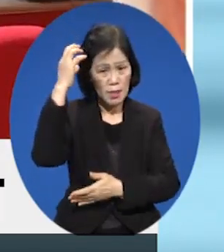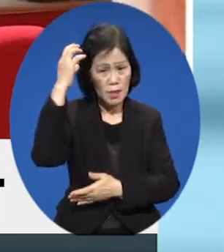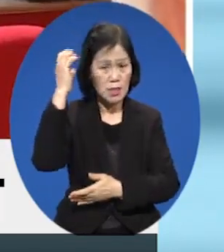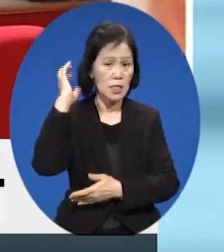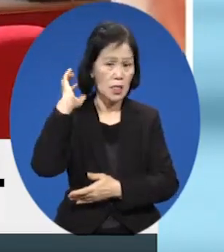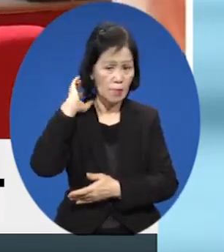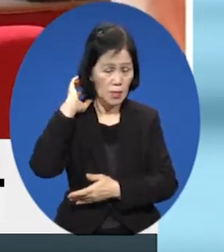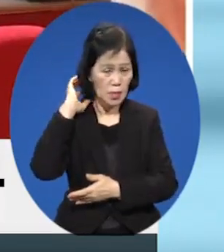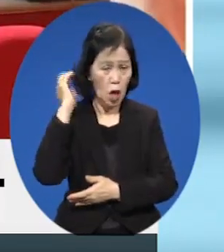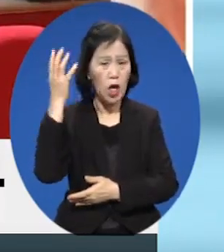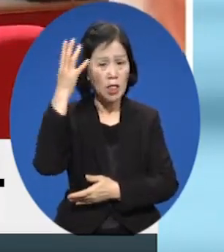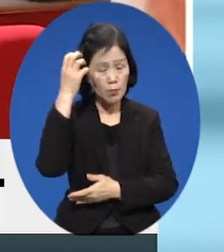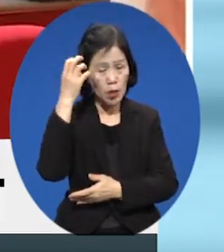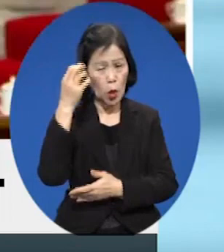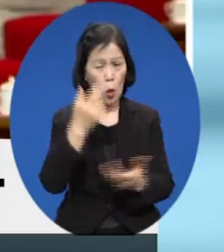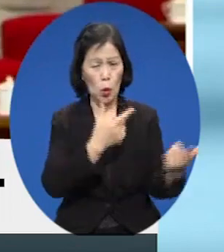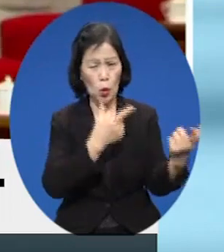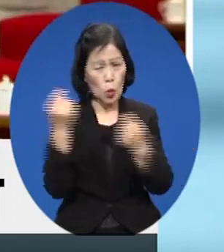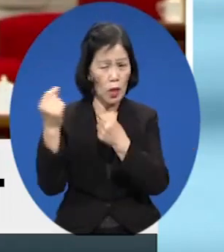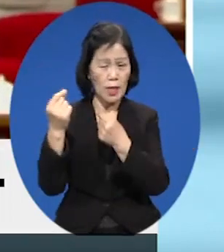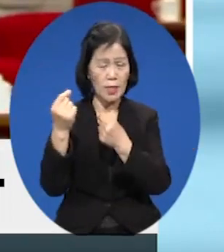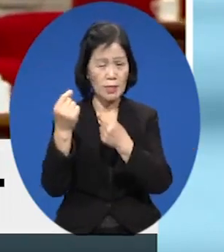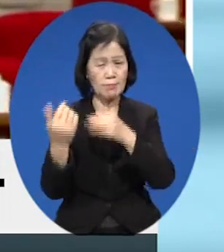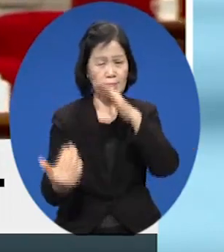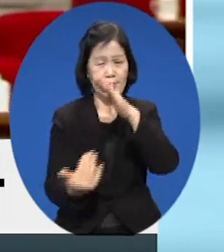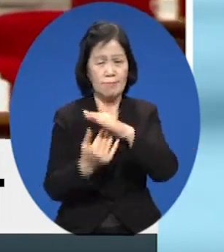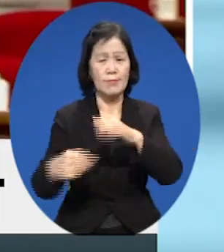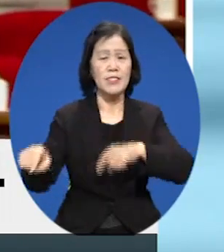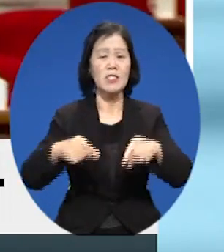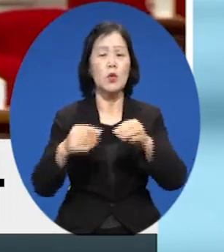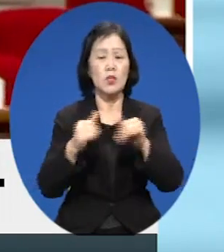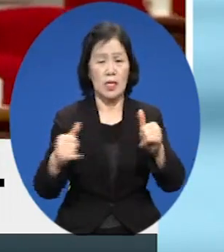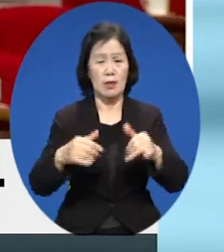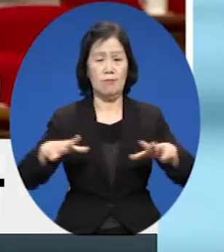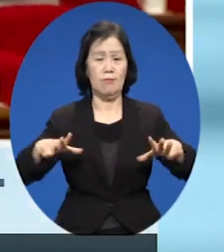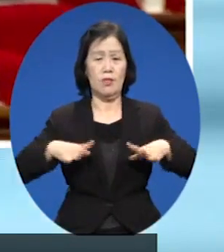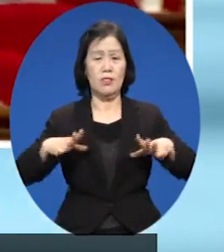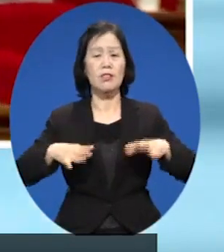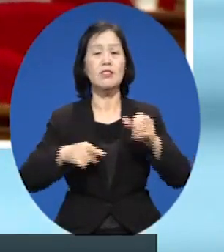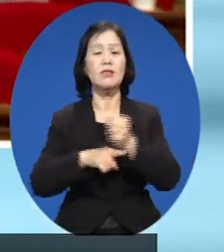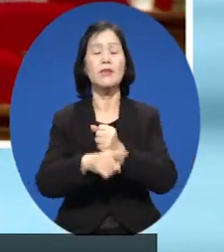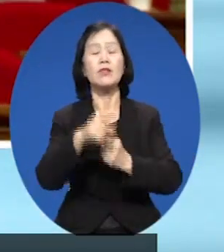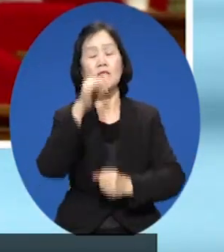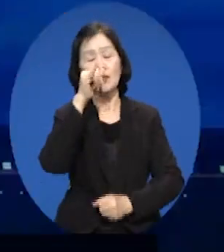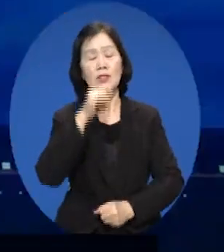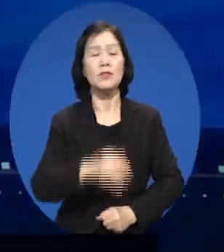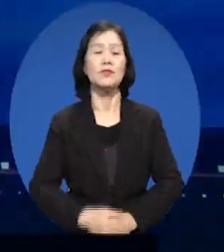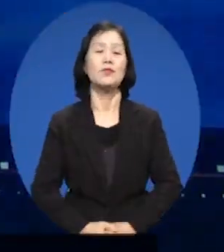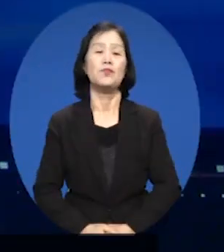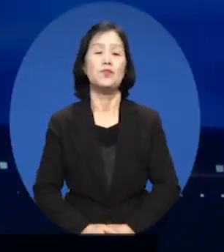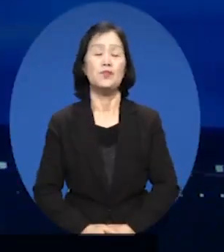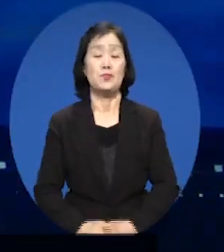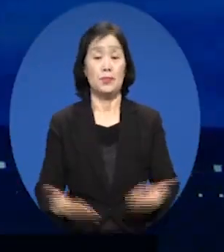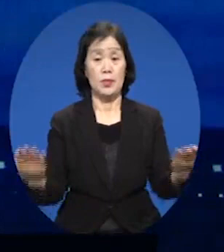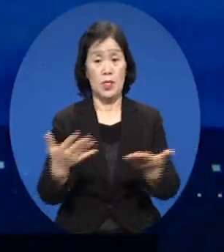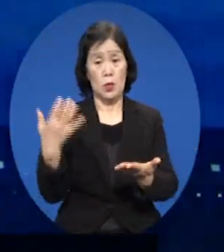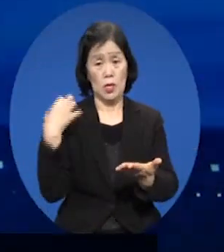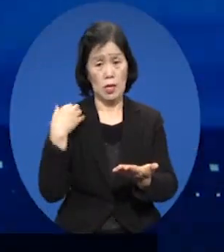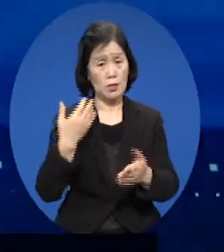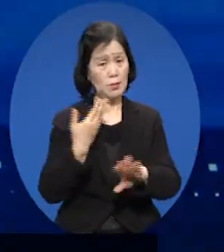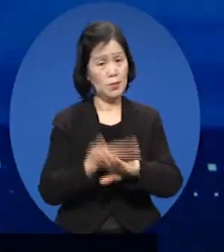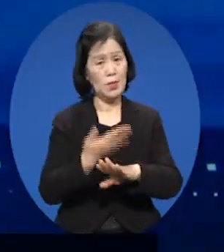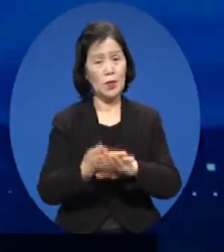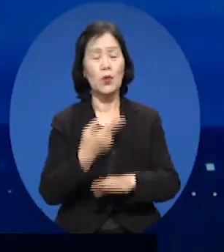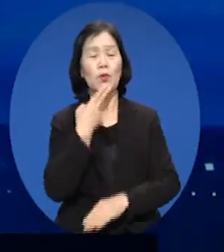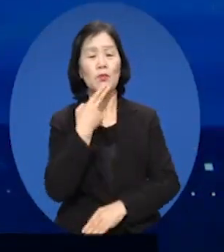똑같은 당의 최고 영도자 다 이런거 리지 과시하는 의미도 있습니다 그렇군요 뭐 역할에 달라지는 것은 아니지만